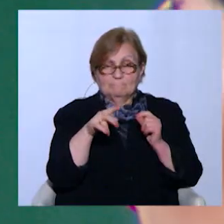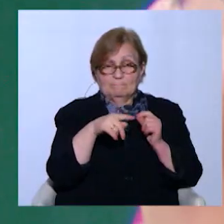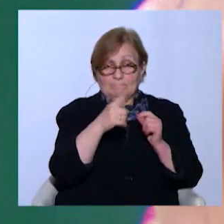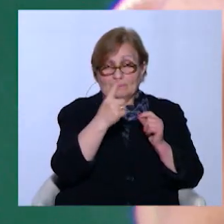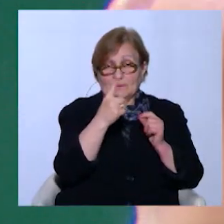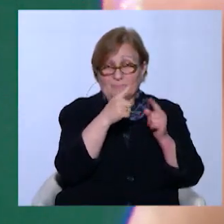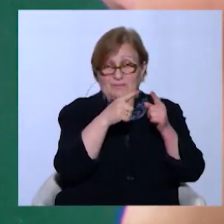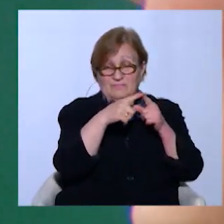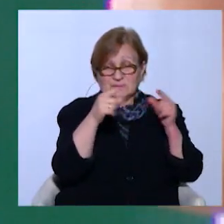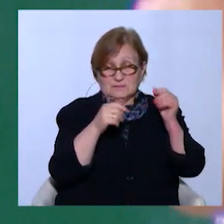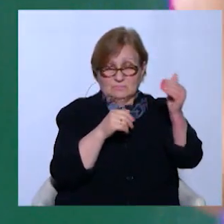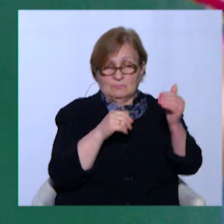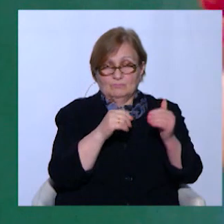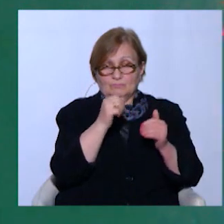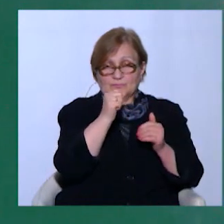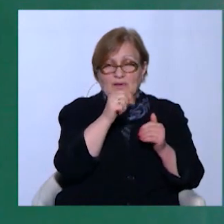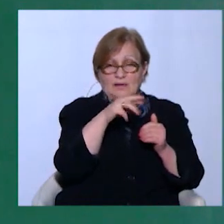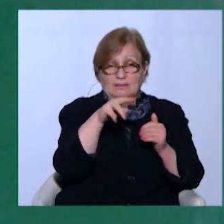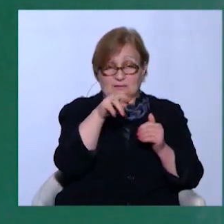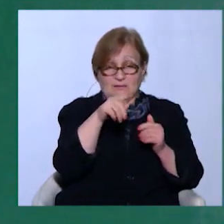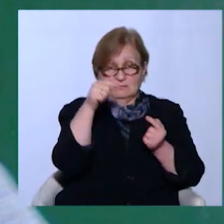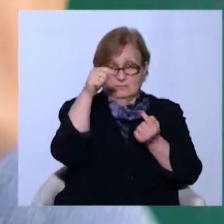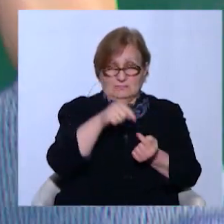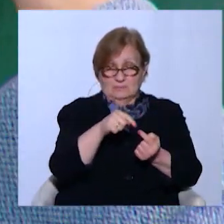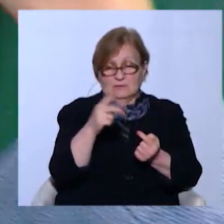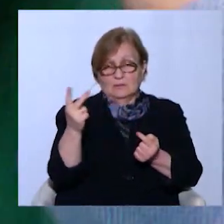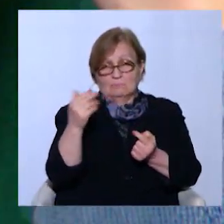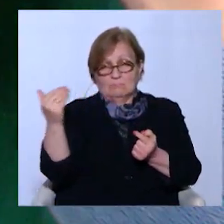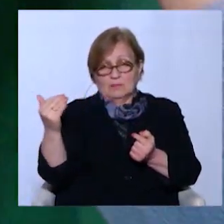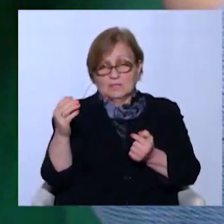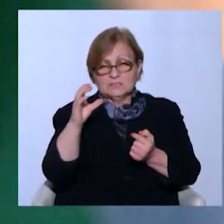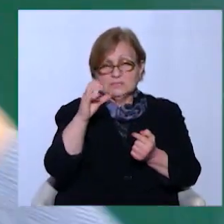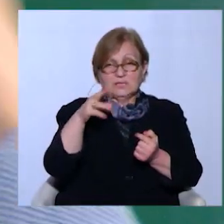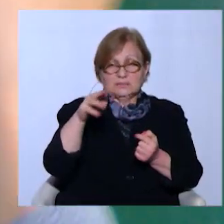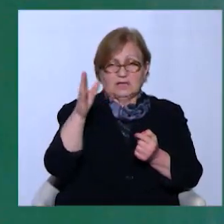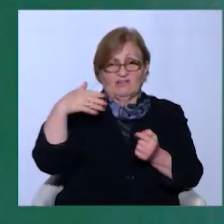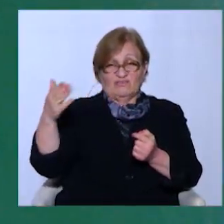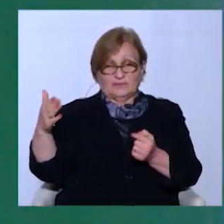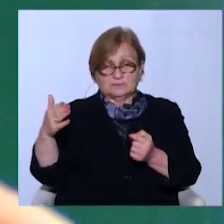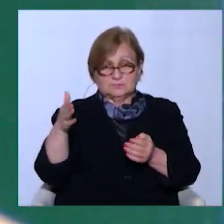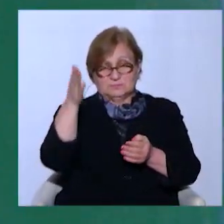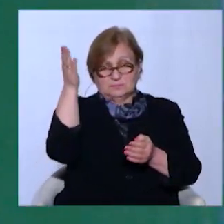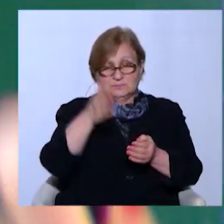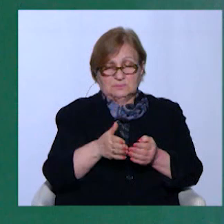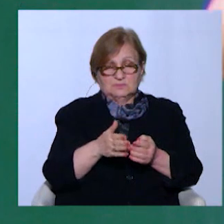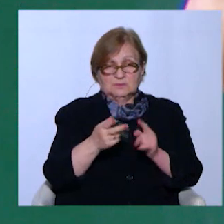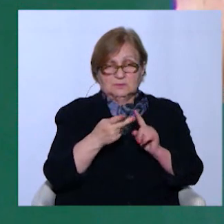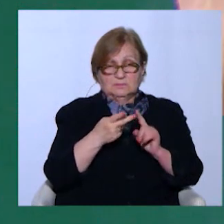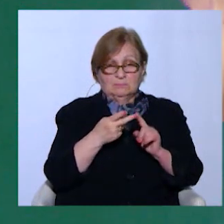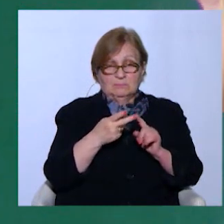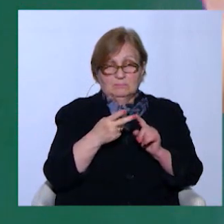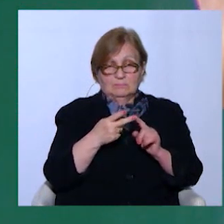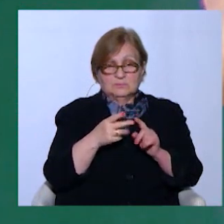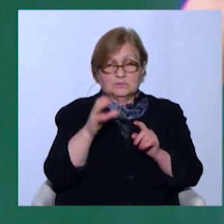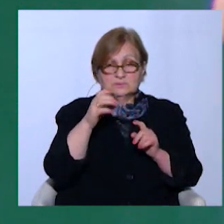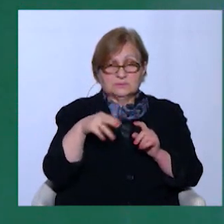სამკუთხედში AD-ს შეესაბამება მეორე სამკუთხედის CD გვერდი, ანუ შეესაბამება მეორე სამკუთხედში CD